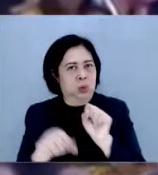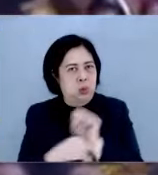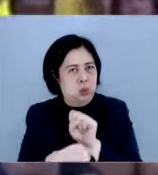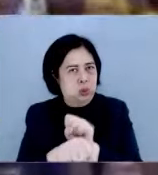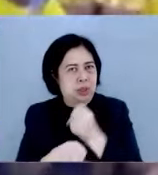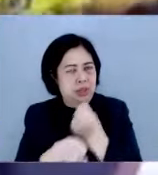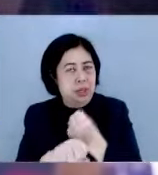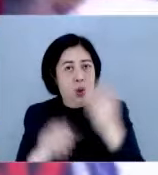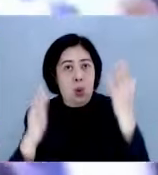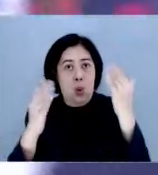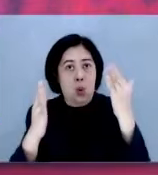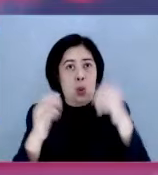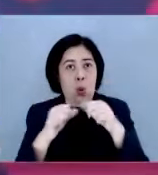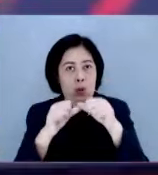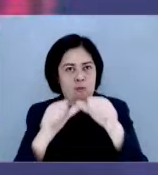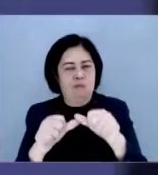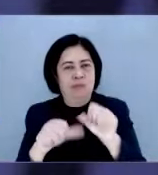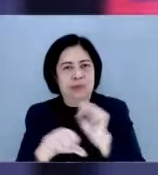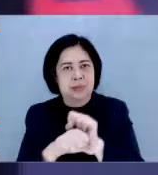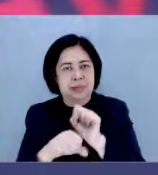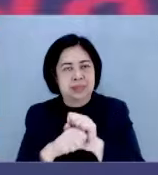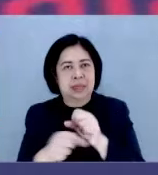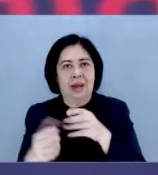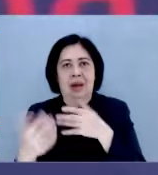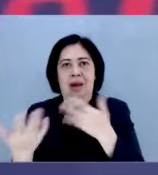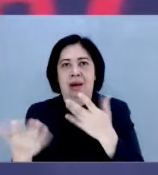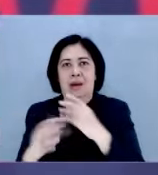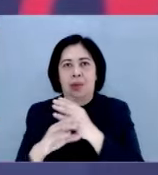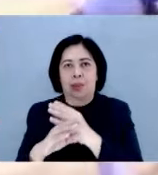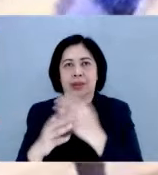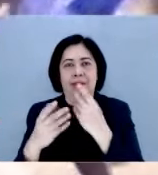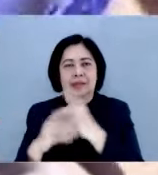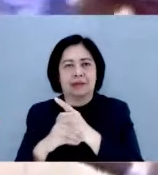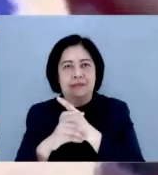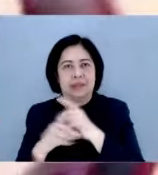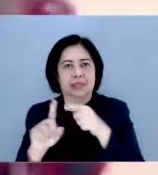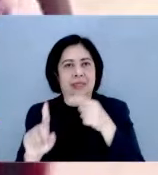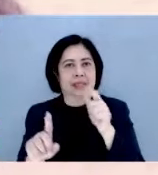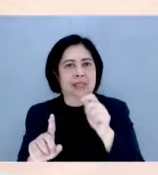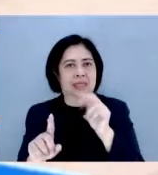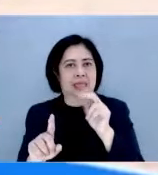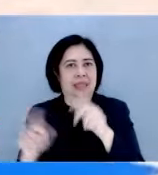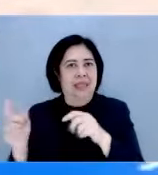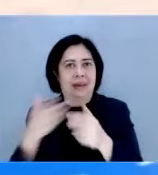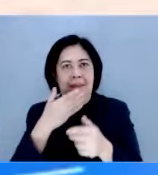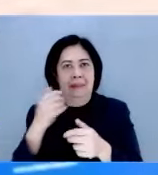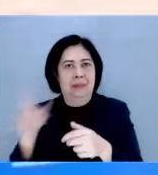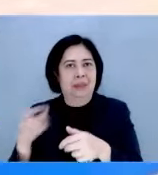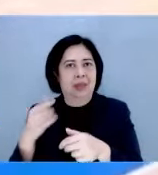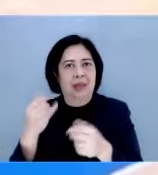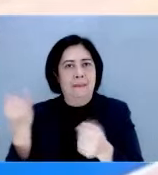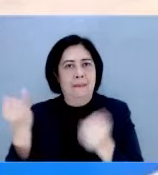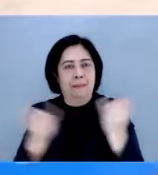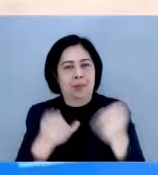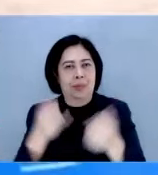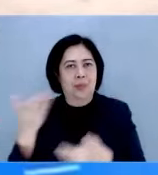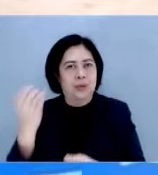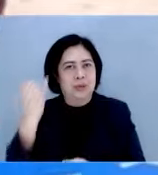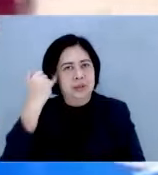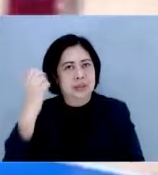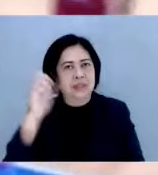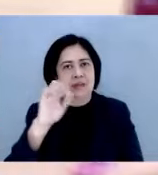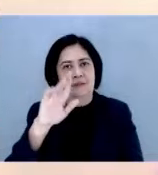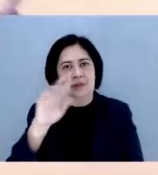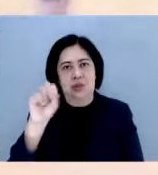nilang pag-igihin ang opensa at depensa. Partikular na kay TNT Best Import of the Conference Ronde Hollis Jefferson. Ang TNT